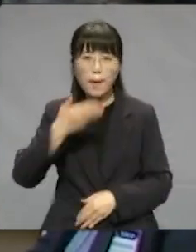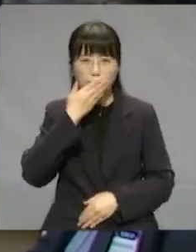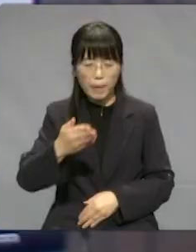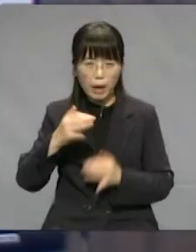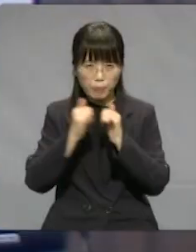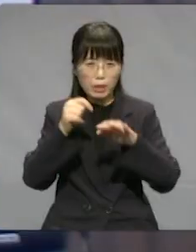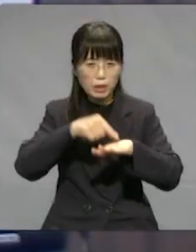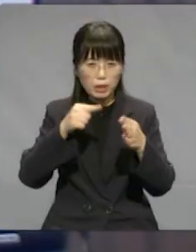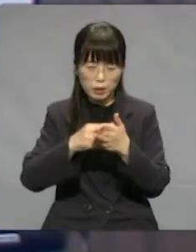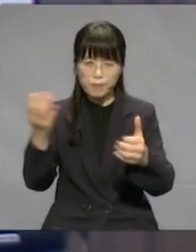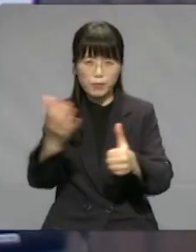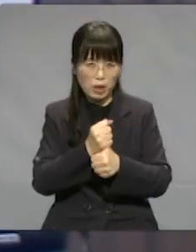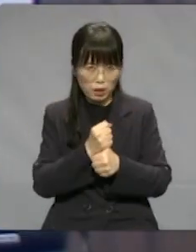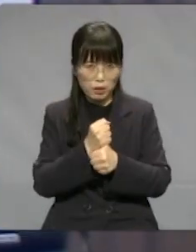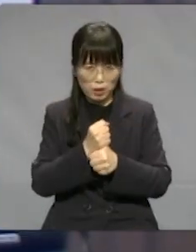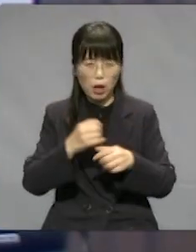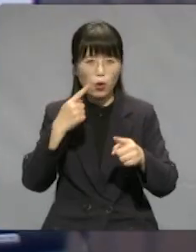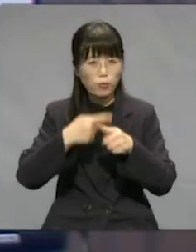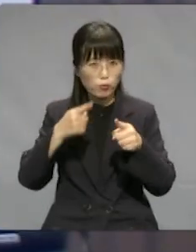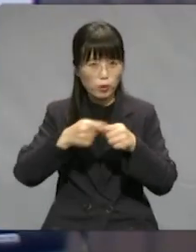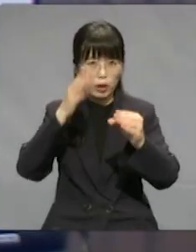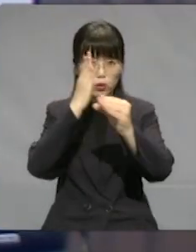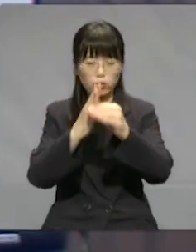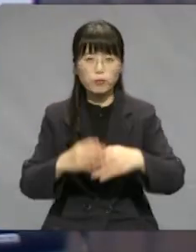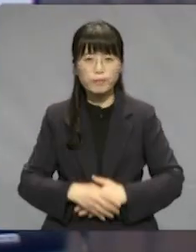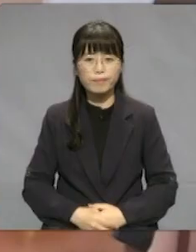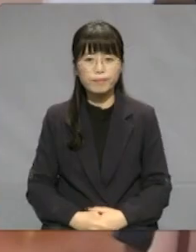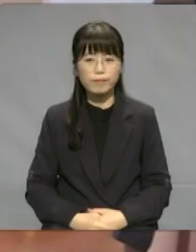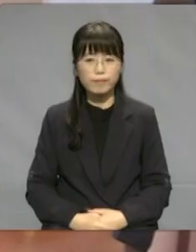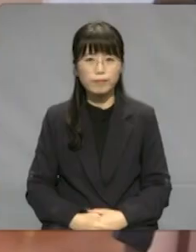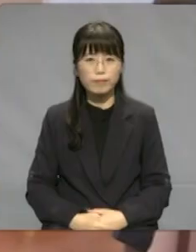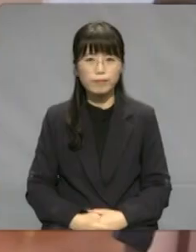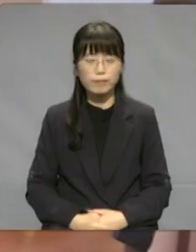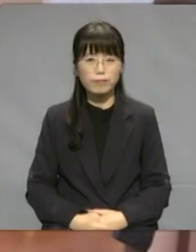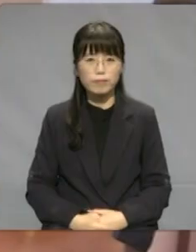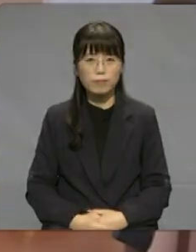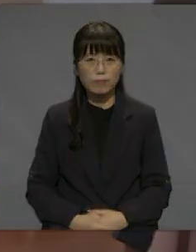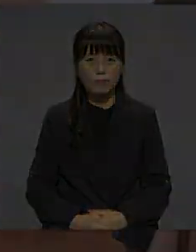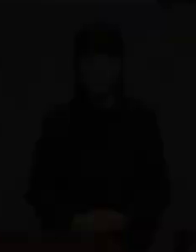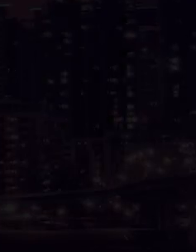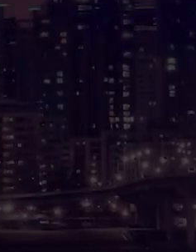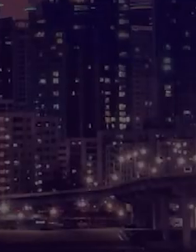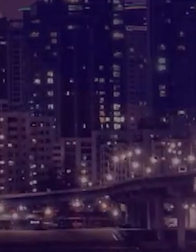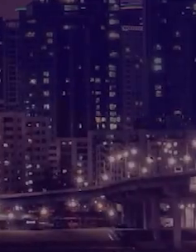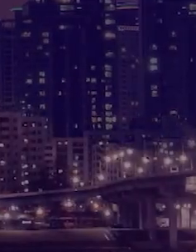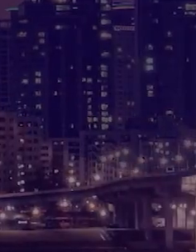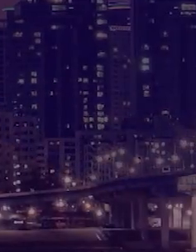민심 다잡기에 나섰다는 관측입니다. OBS 뉴스 김대영입니다.